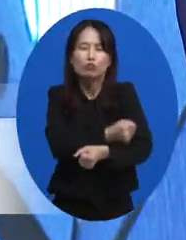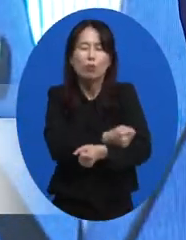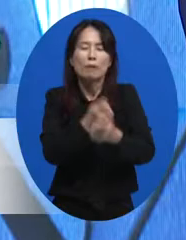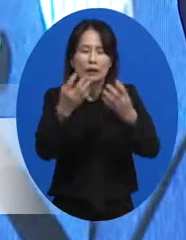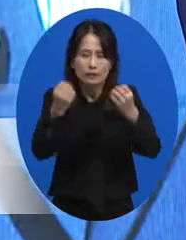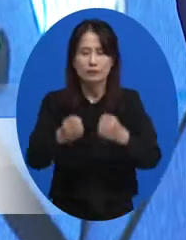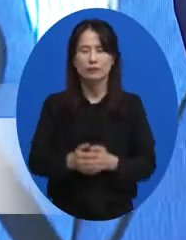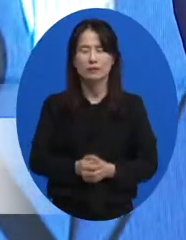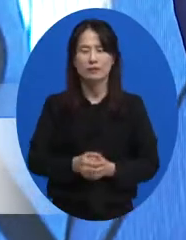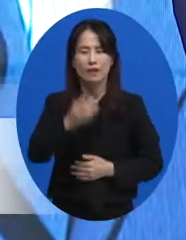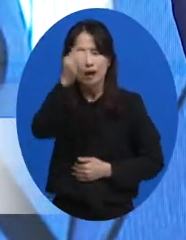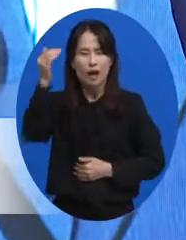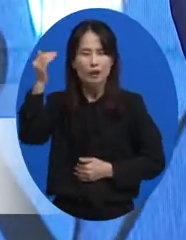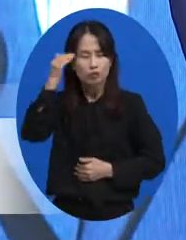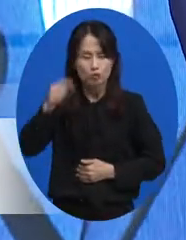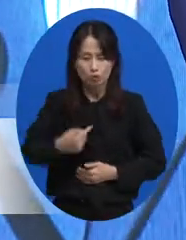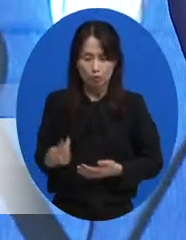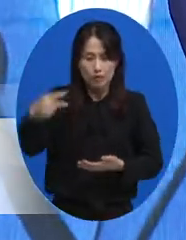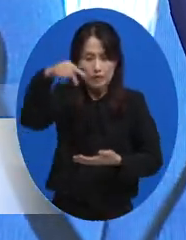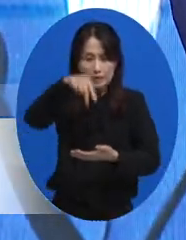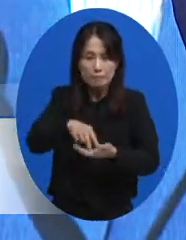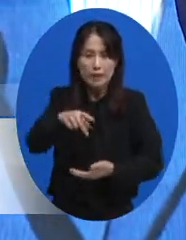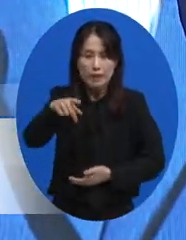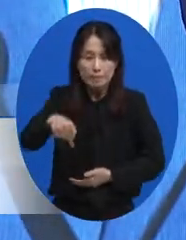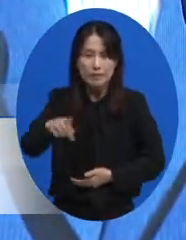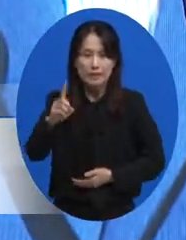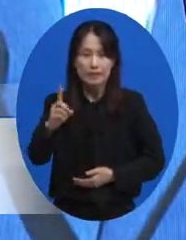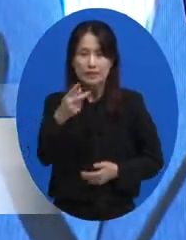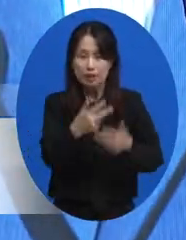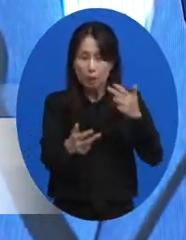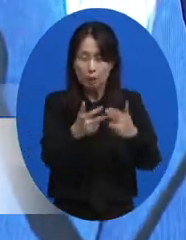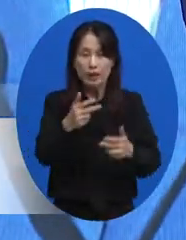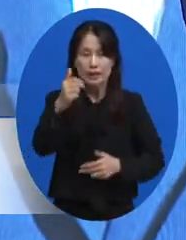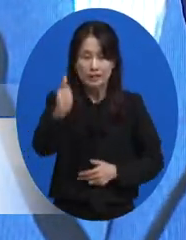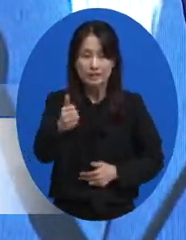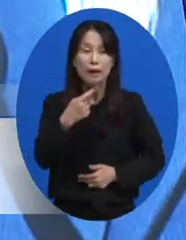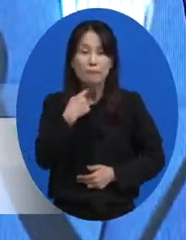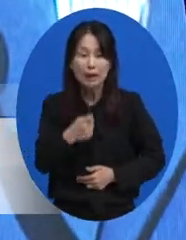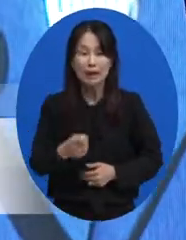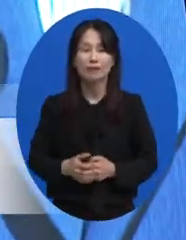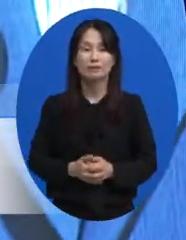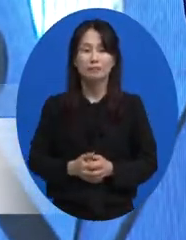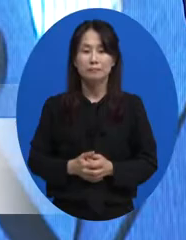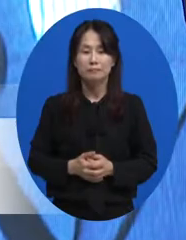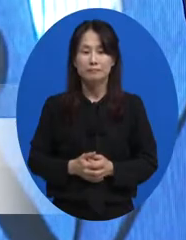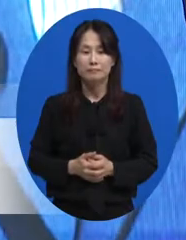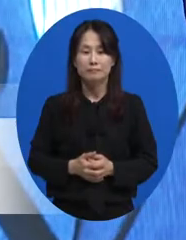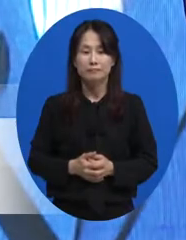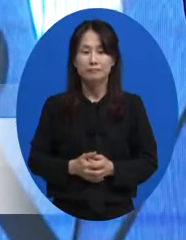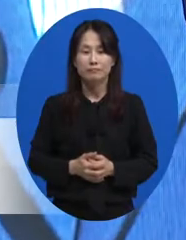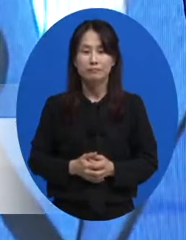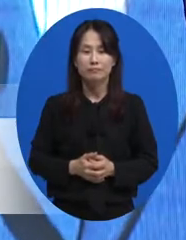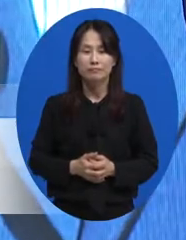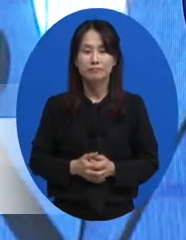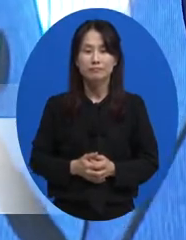분 중에 한 분이십니다 한국 독립 pd협회 초대 회장을 하셨고